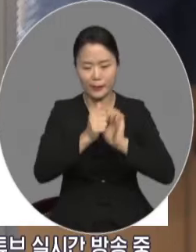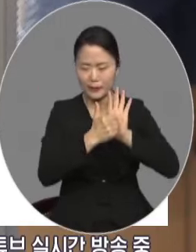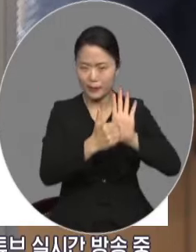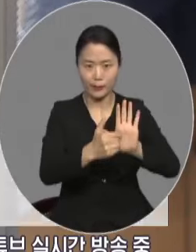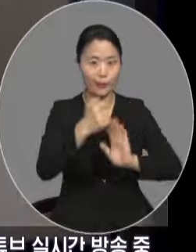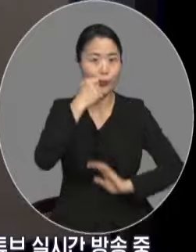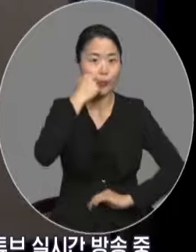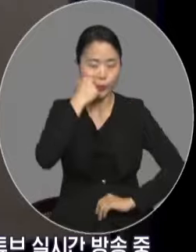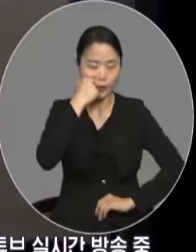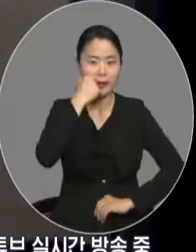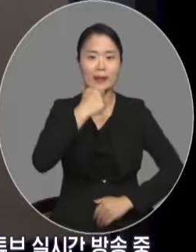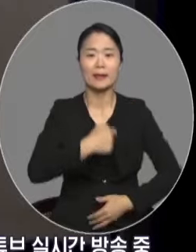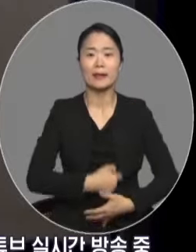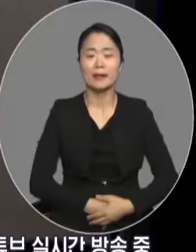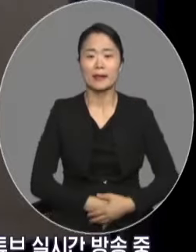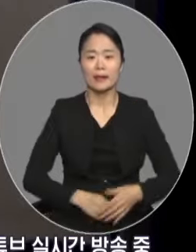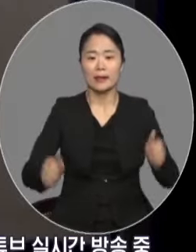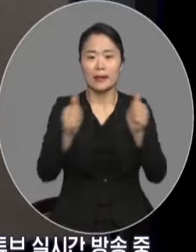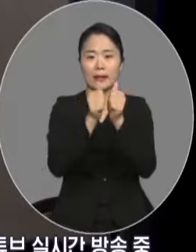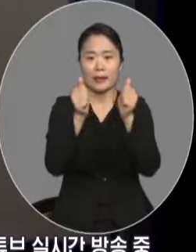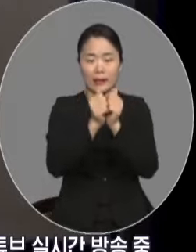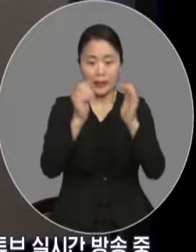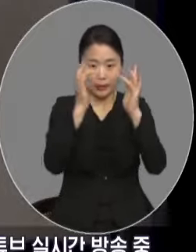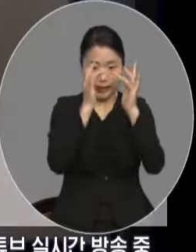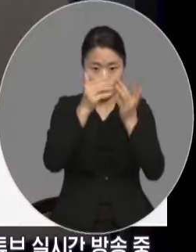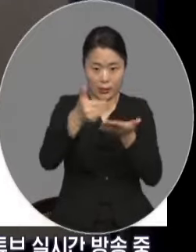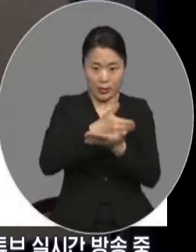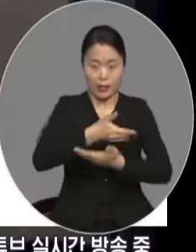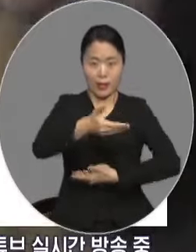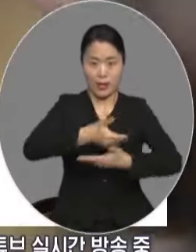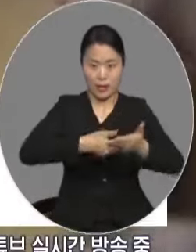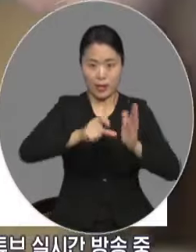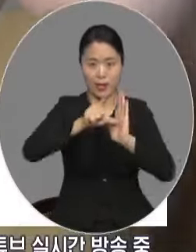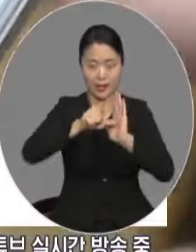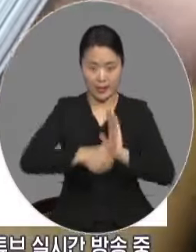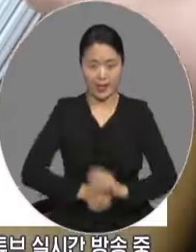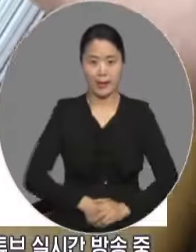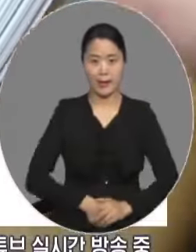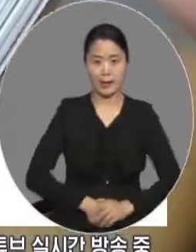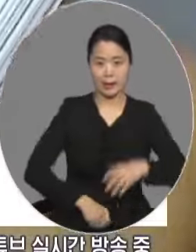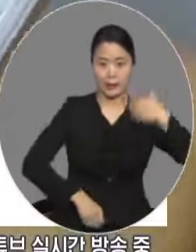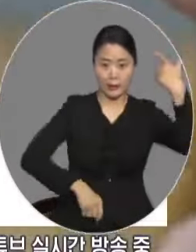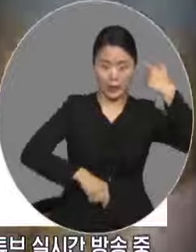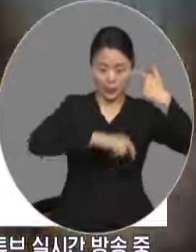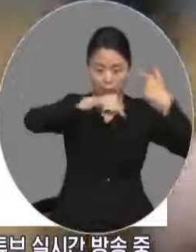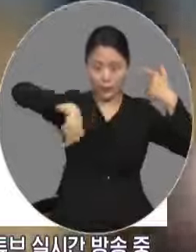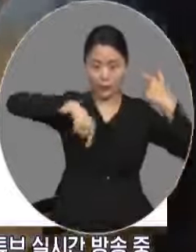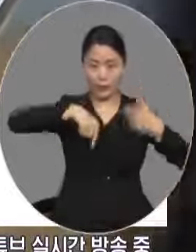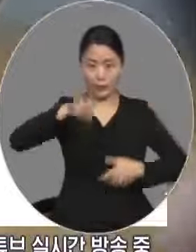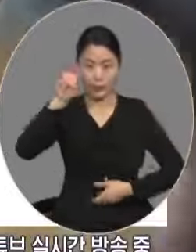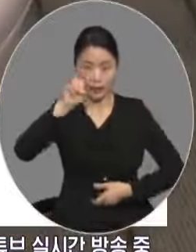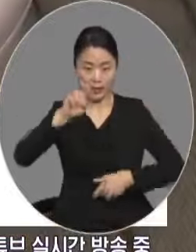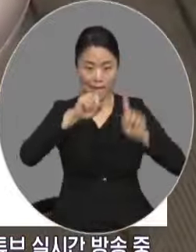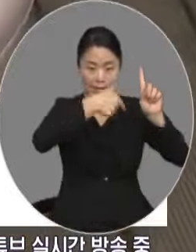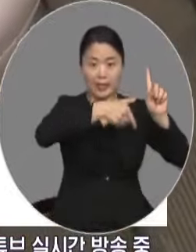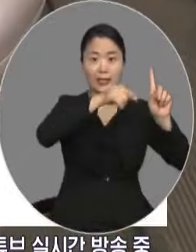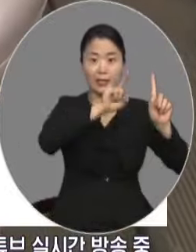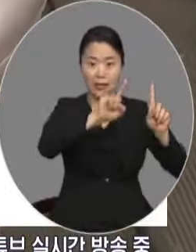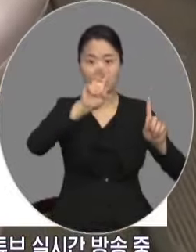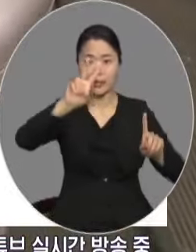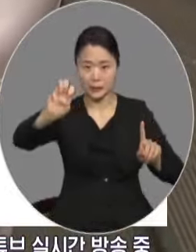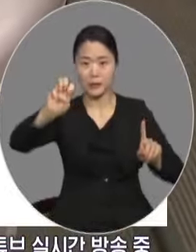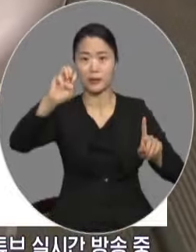버티봤자. A씨는 인터넷 중고거래를 통해 샘플 60개 중 20개를 개당 37만